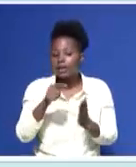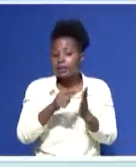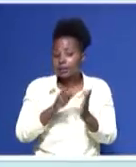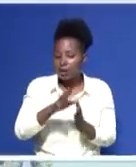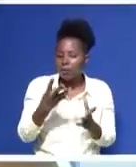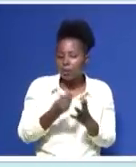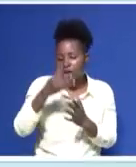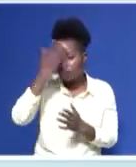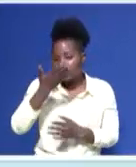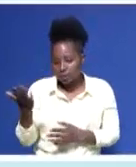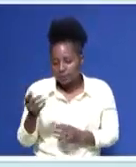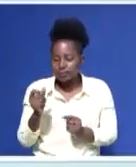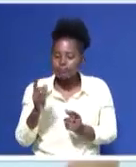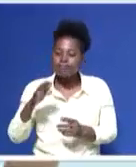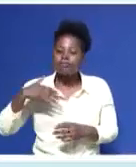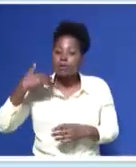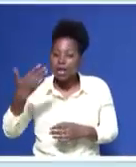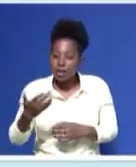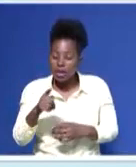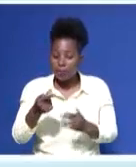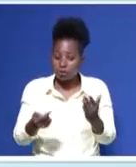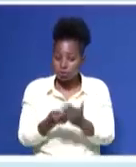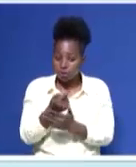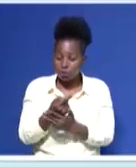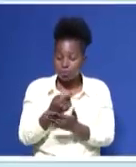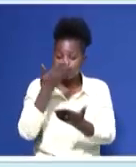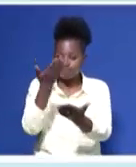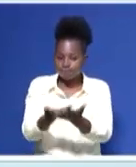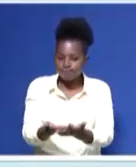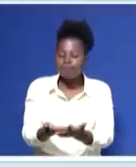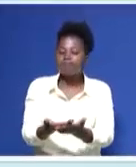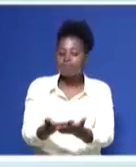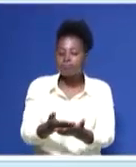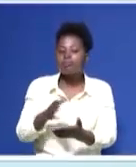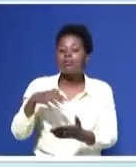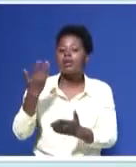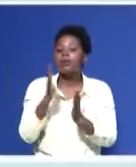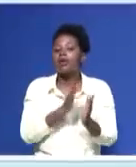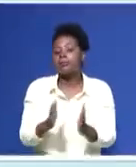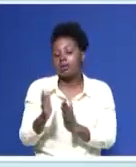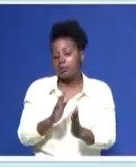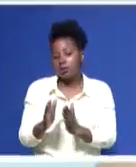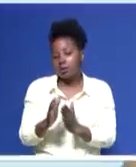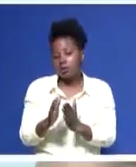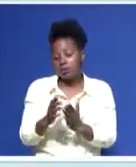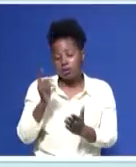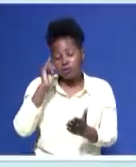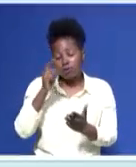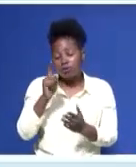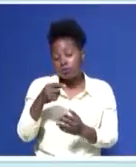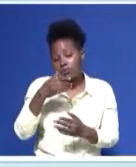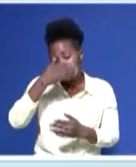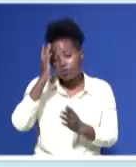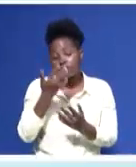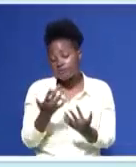university zingine, na mara tu yanapowasilishwa matokeo ya wanafunzi wale wanapangiwa. Mfano ni kwamba vyuo vingi ikiwepo na Dar es